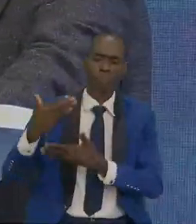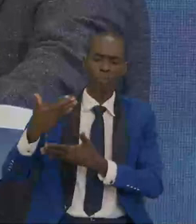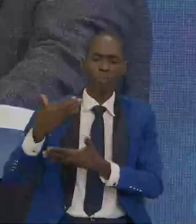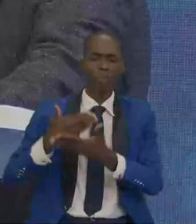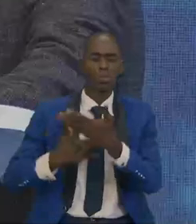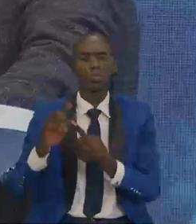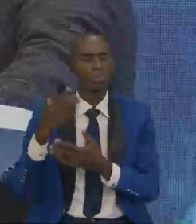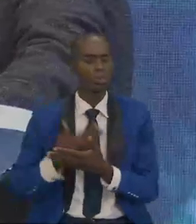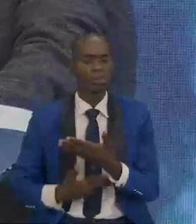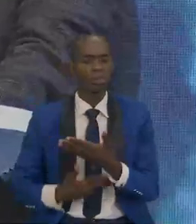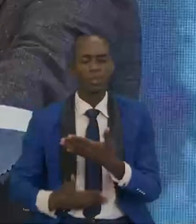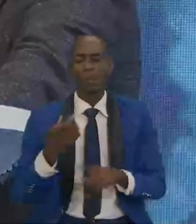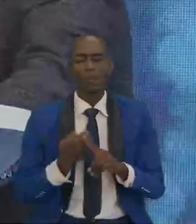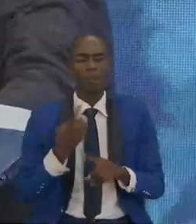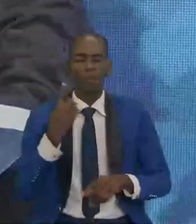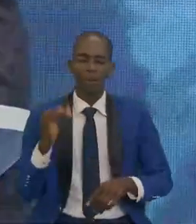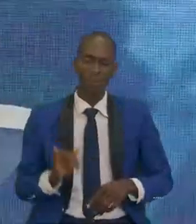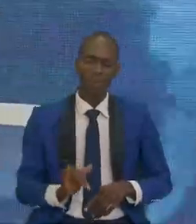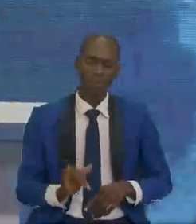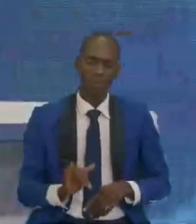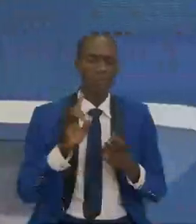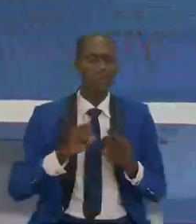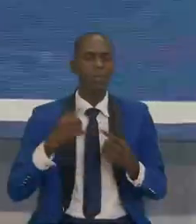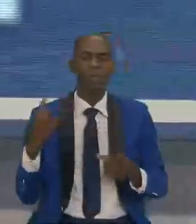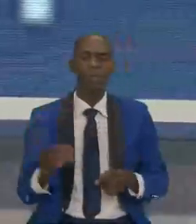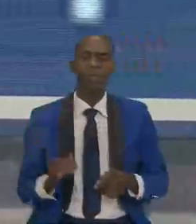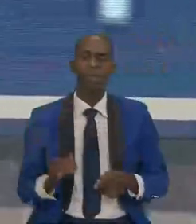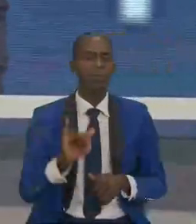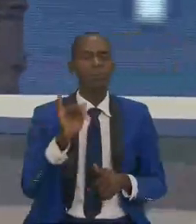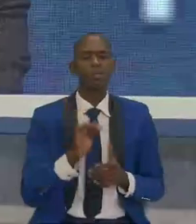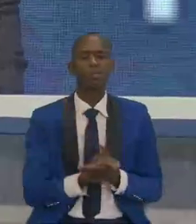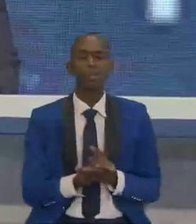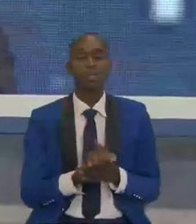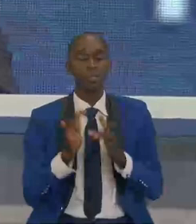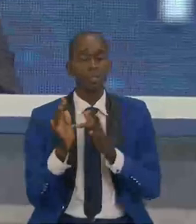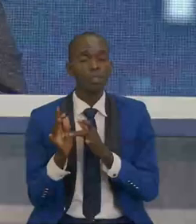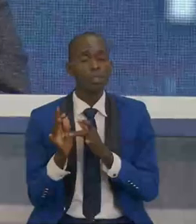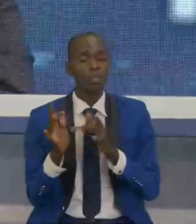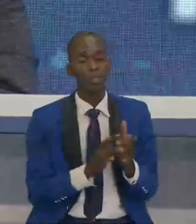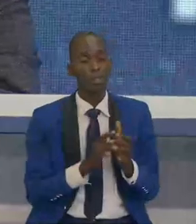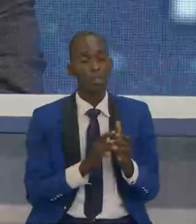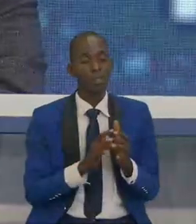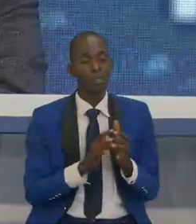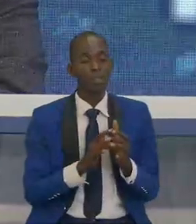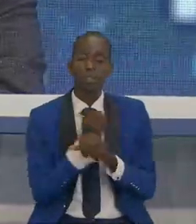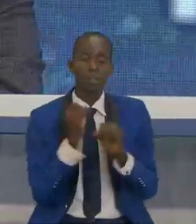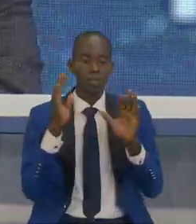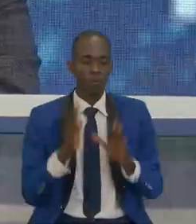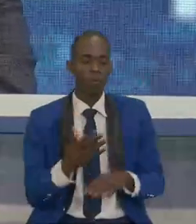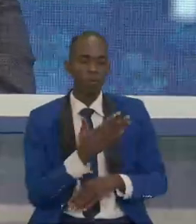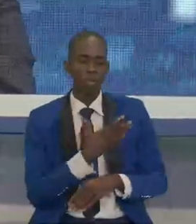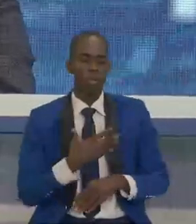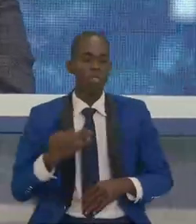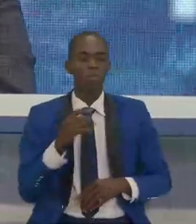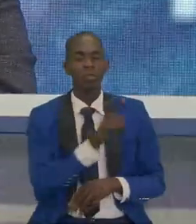tu es Dieu. Depuis les générations passées jusqu'aux générations présentes et futures, de génération